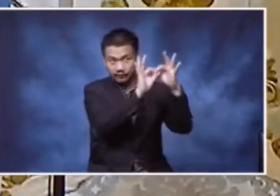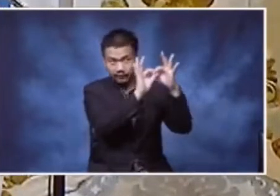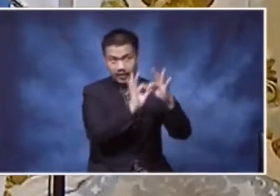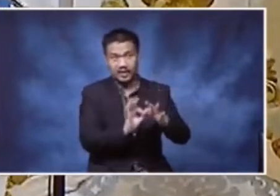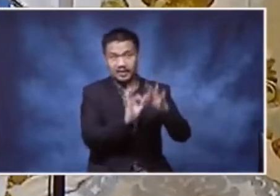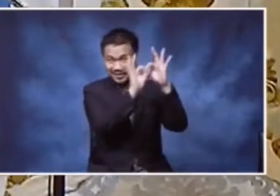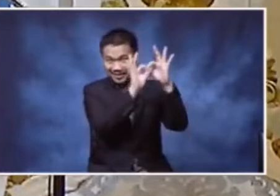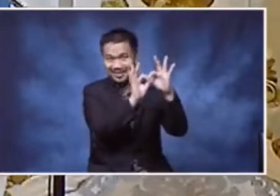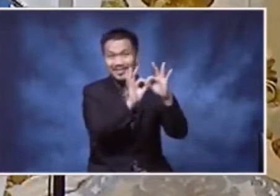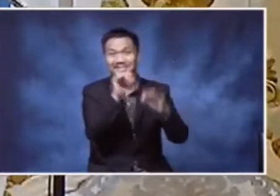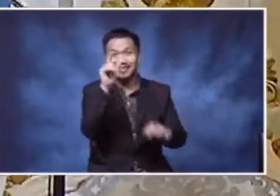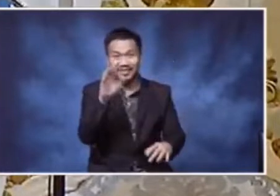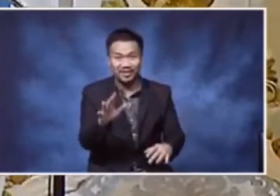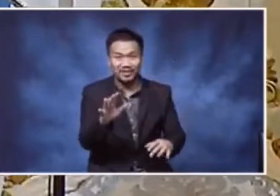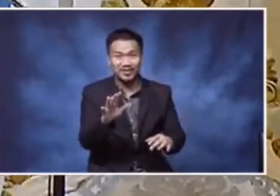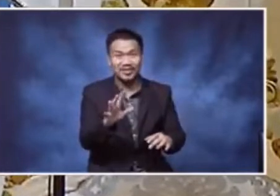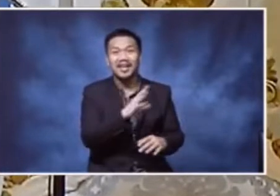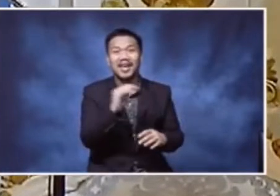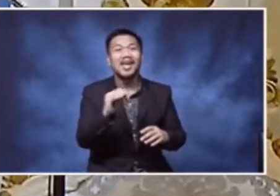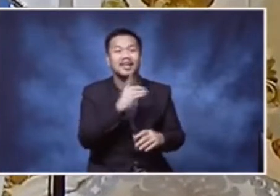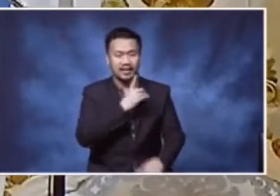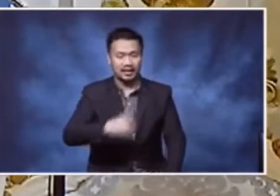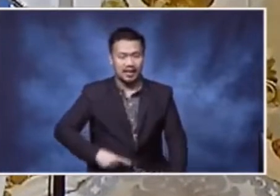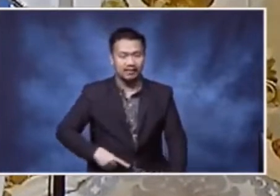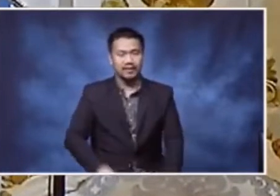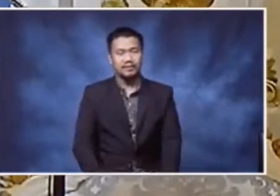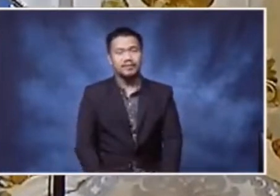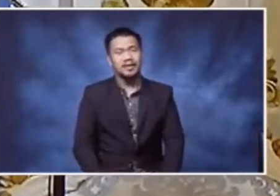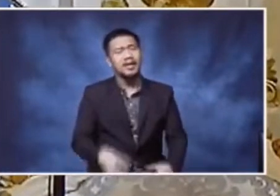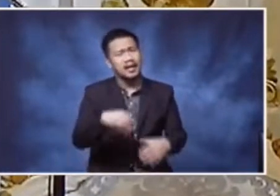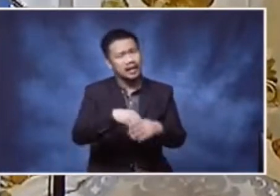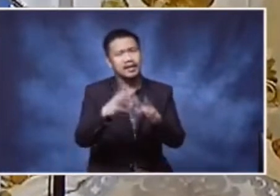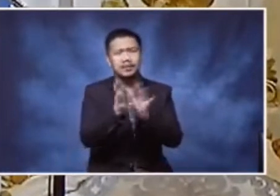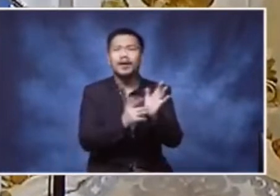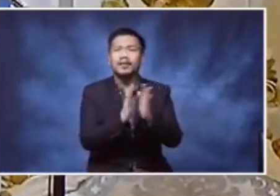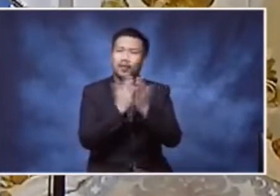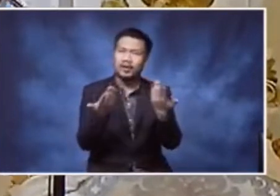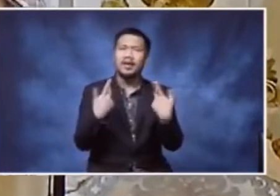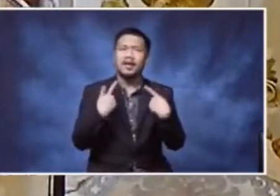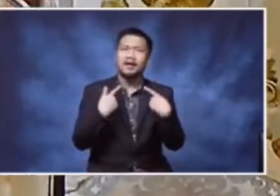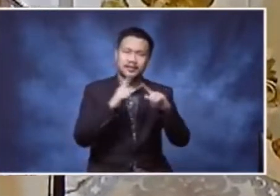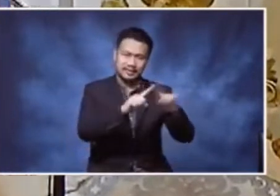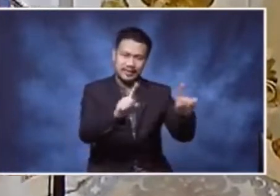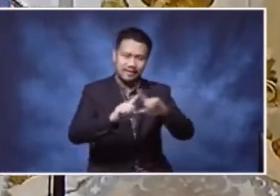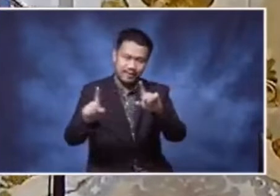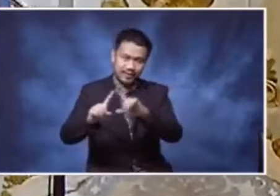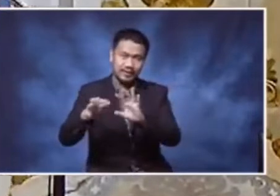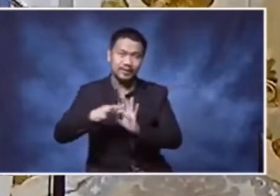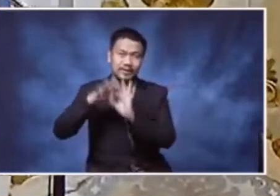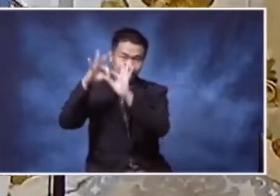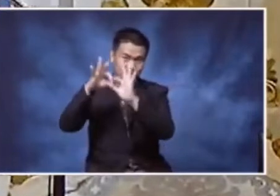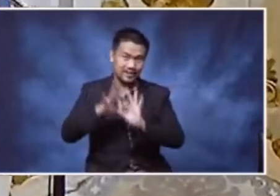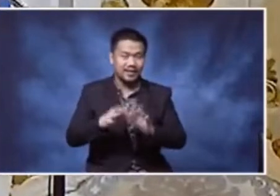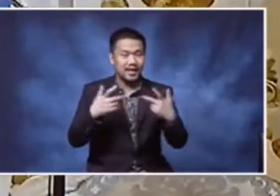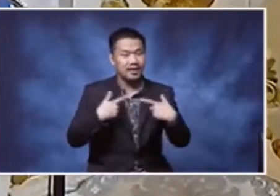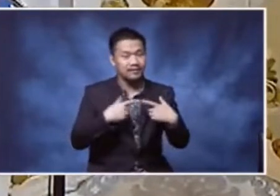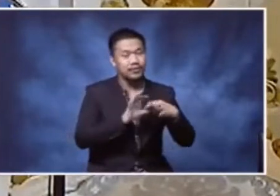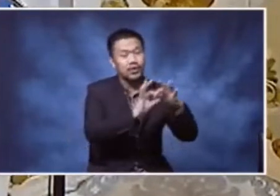kay David. Mayroon pong iba't ibang covenant sa Bible. Mayroong covenant ng Diyos kay